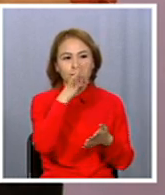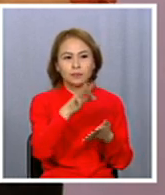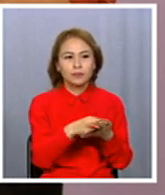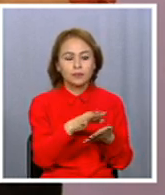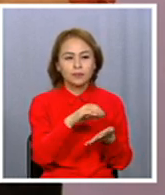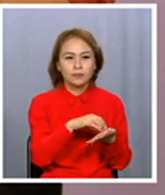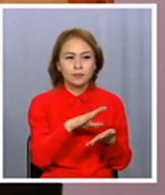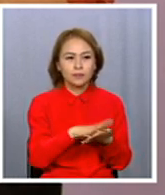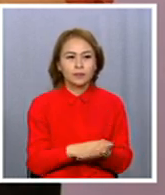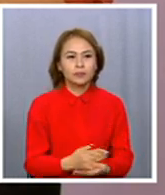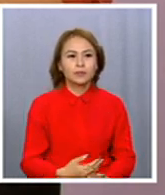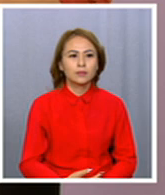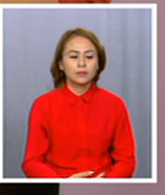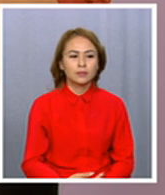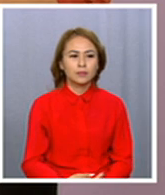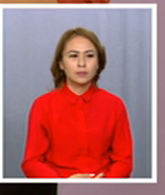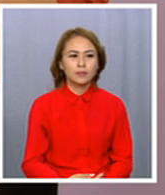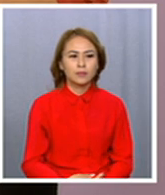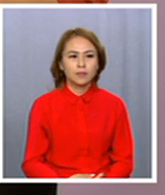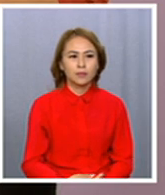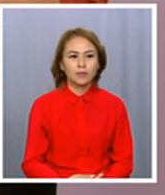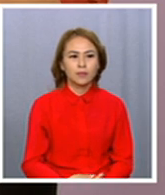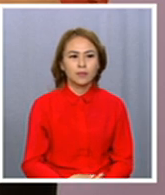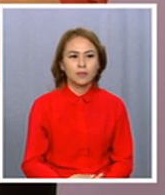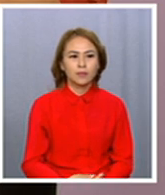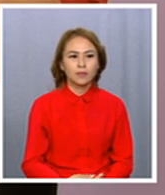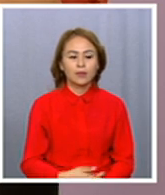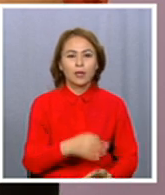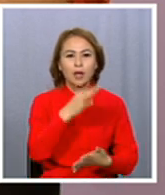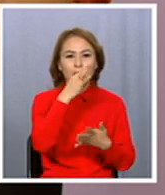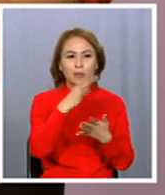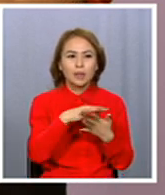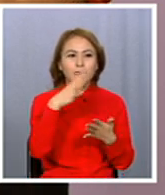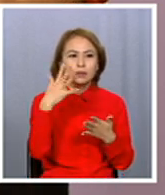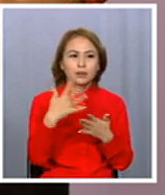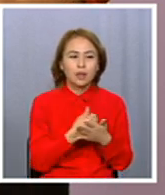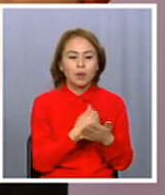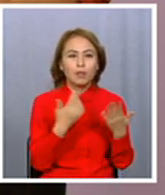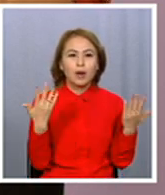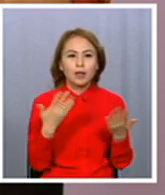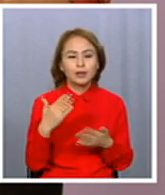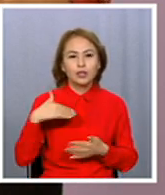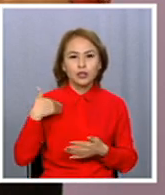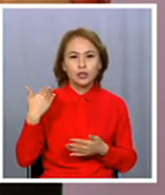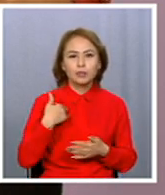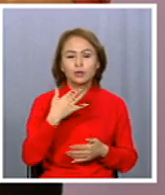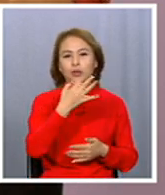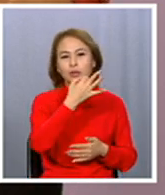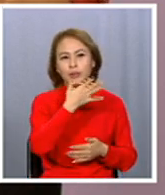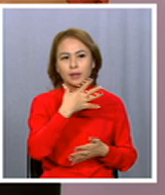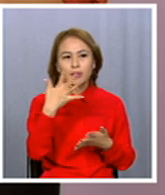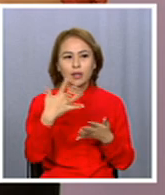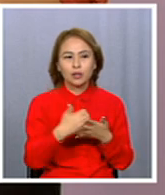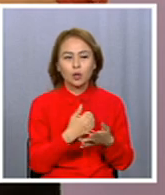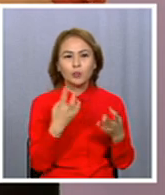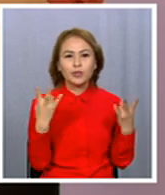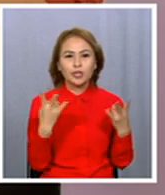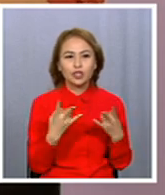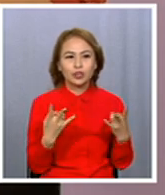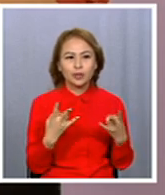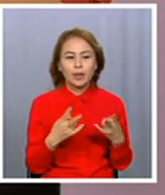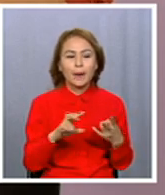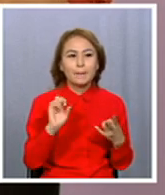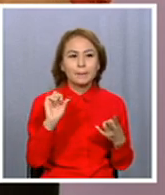мәні берілген. Яғни өрнектің мәнін тауып, қандай жеміс ұнататынын анықтауымыз қажет.